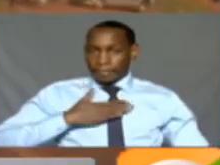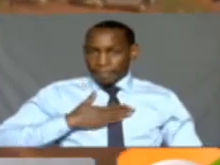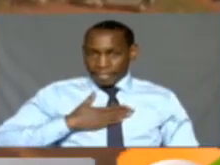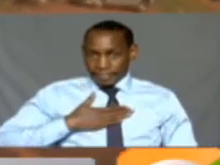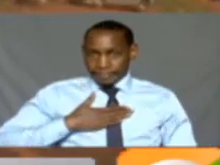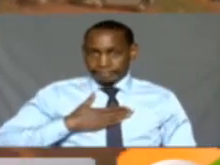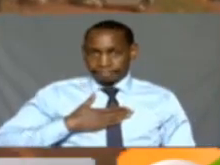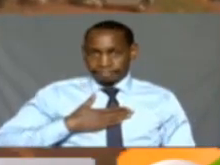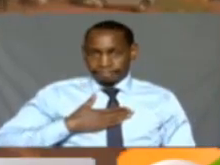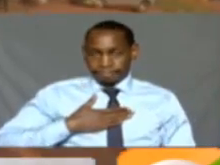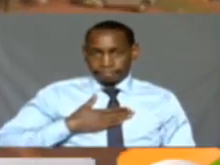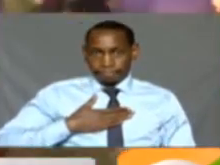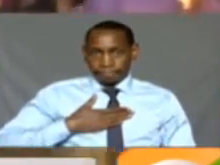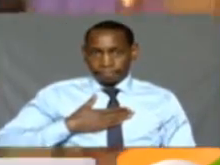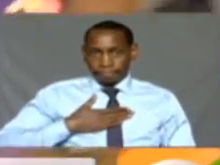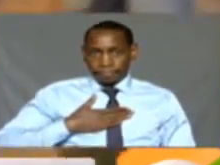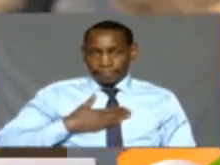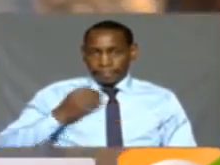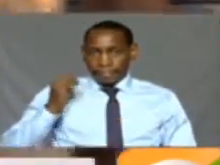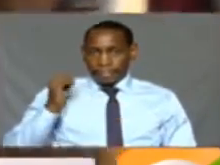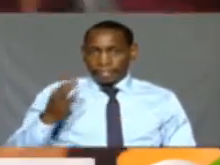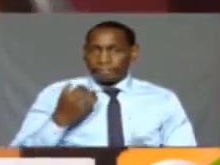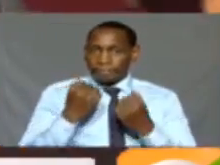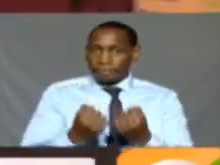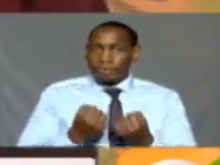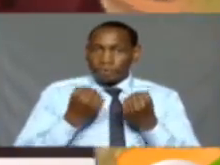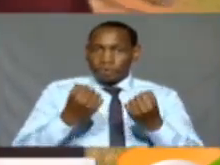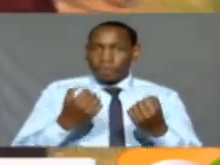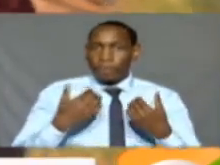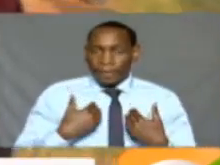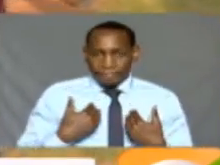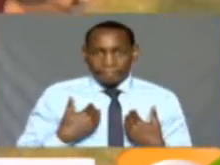ni nguvu au iko na nguvu